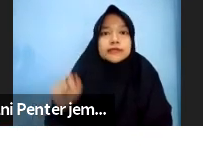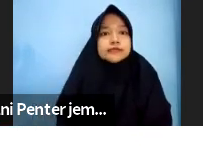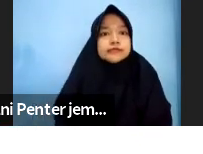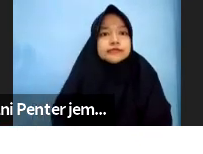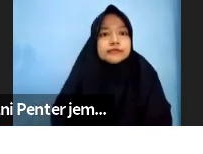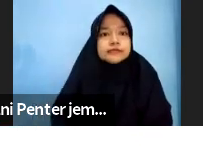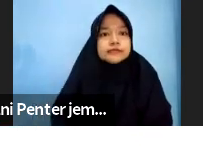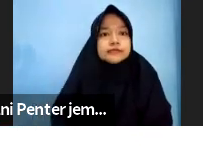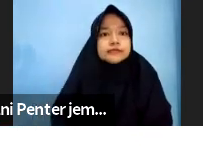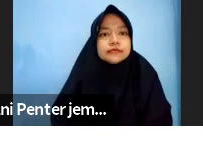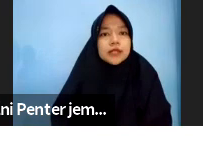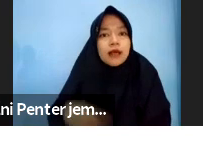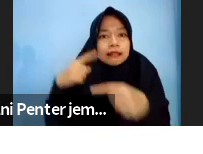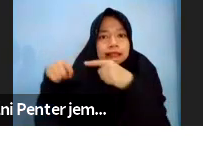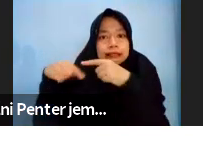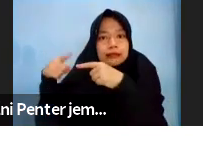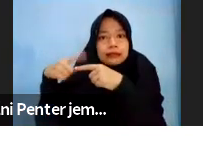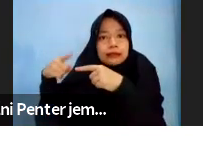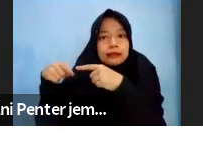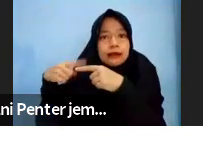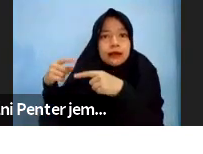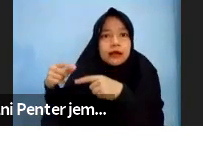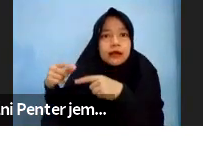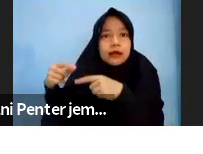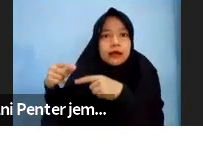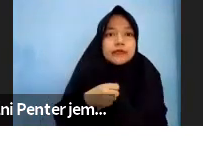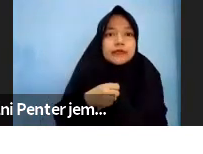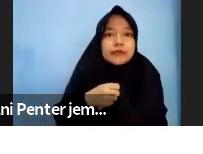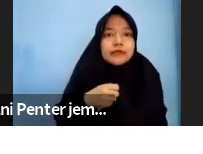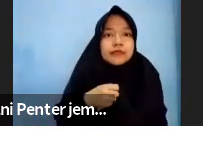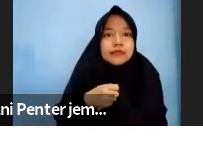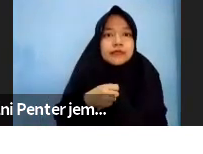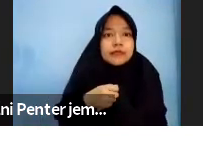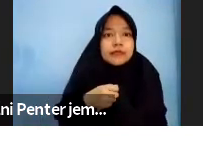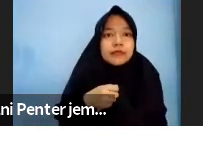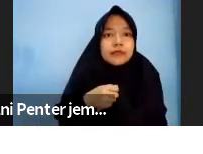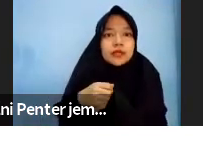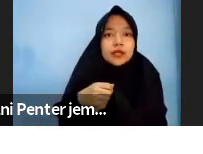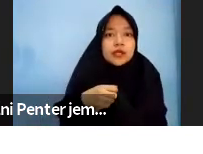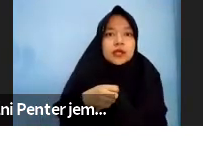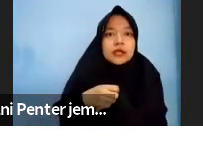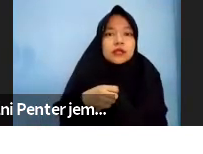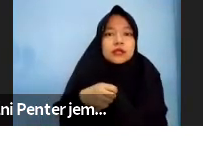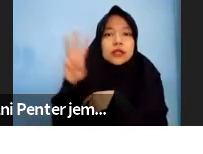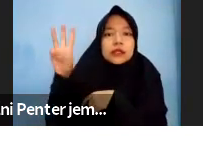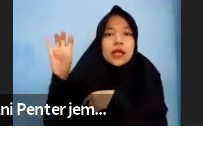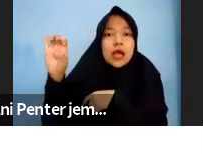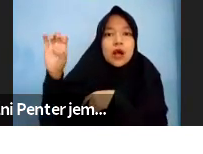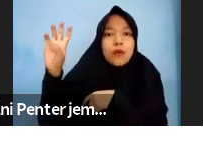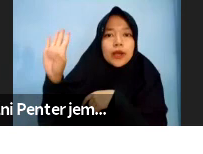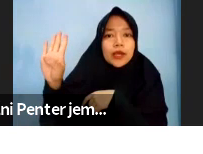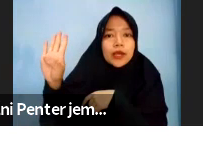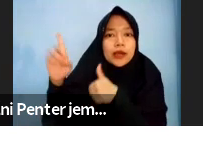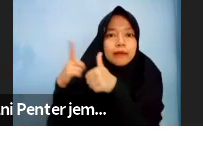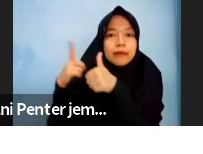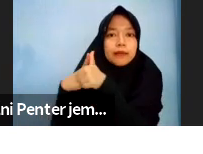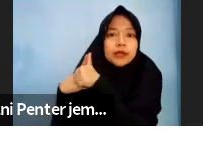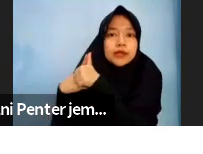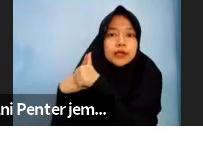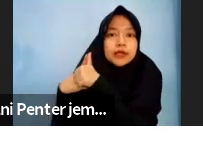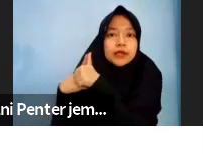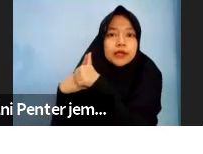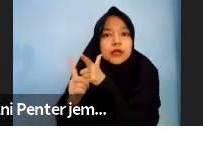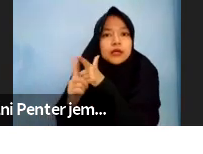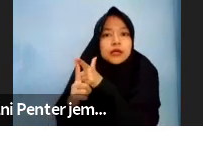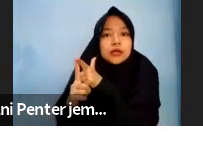Hai nah ini Bapak Ibu setelah Bapak Ibu sudah tahu tentang websitenya Bapak Ibu juga kami sudah